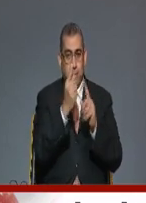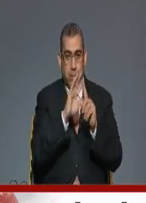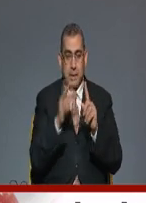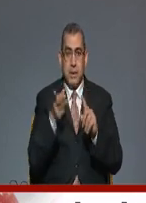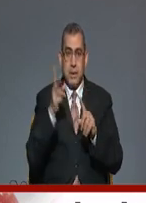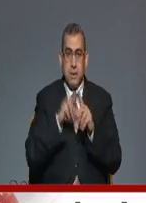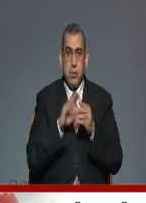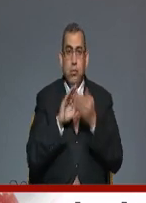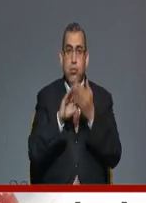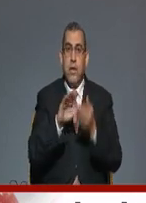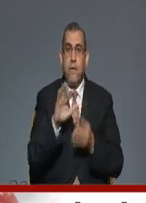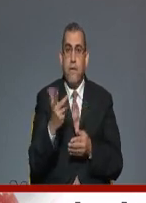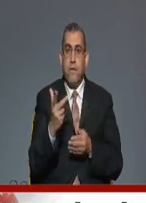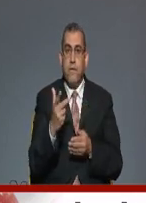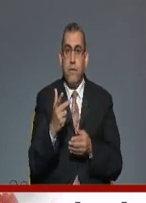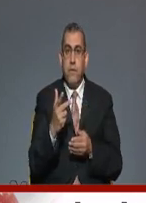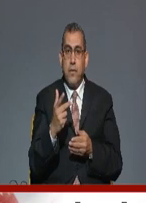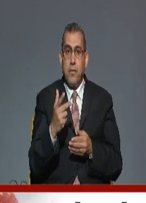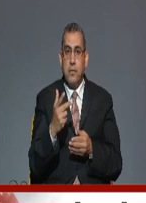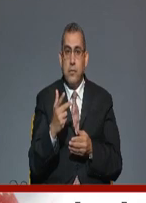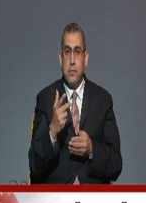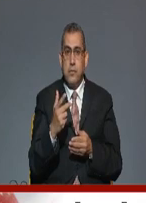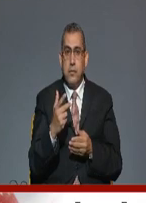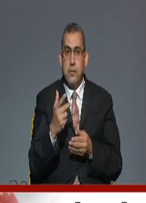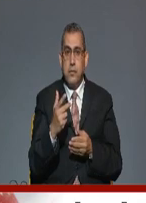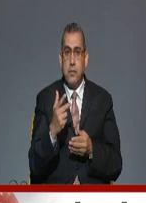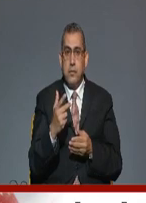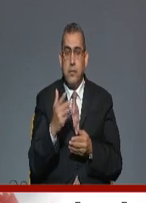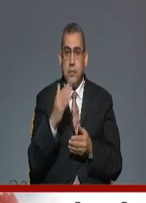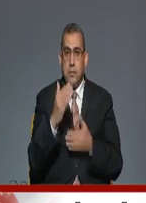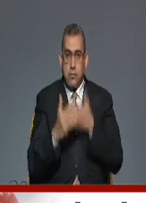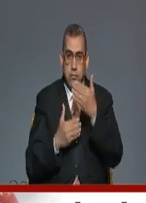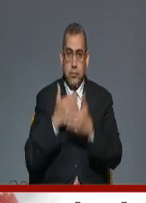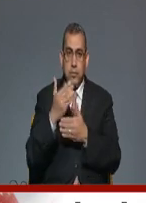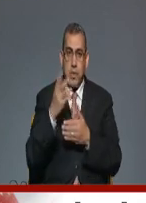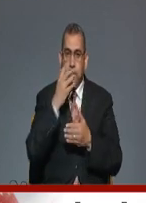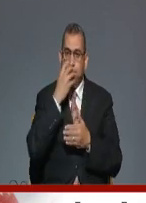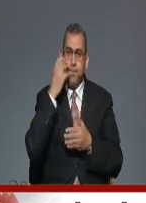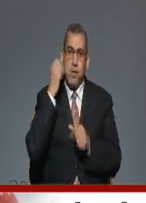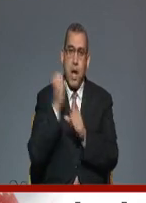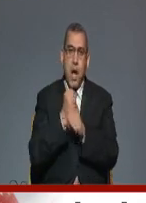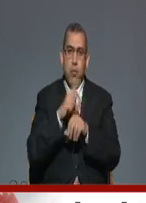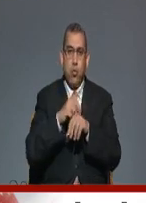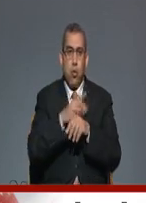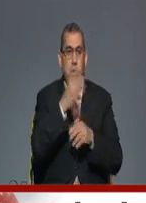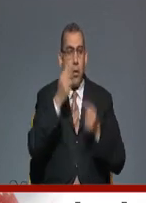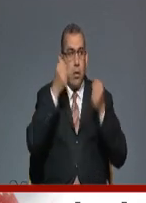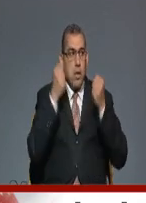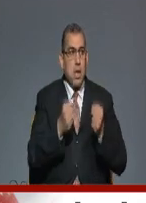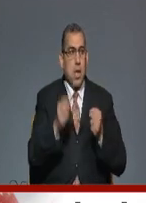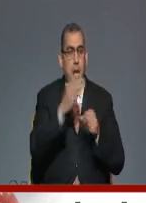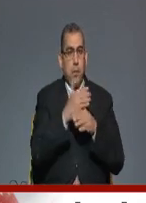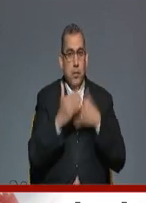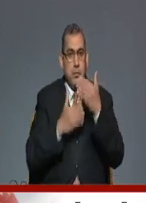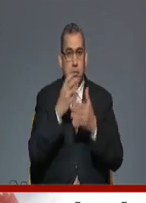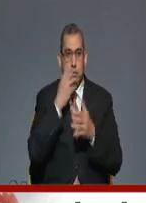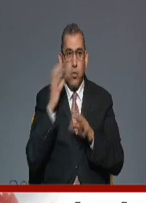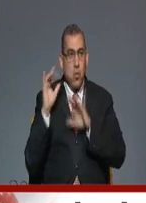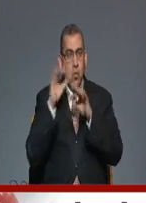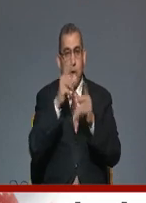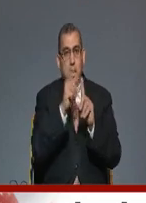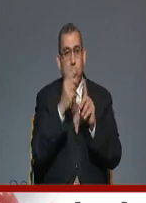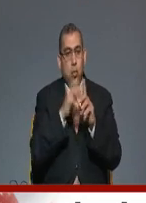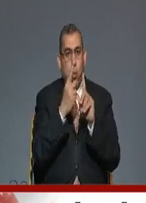بتساهم في تدريب الاطباء من خلال حجم العمل المتزايد، لان قوائم الانتظار دايما بتبقى